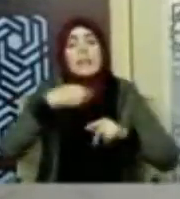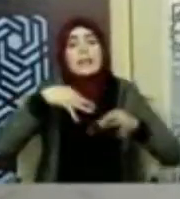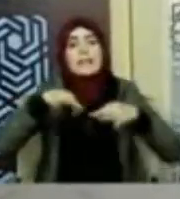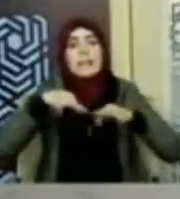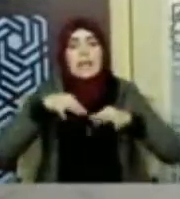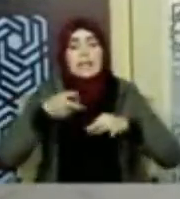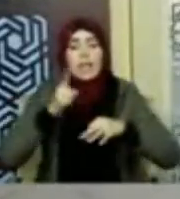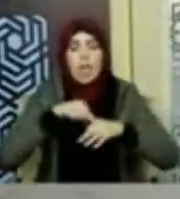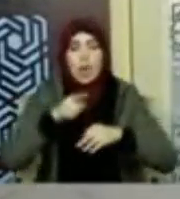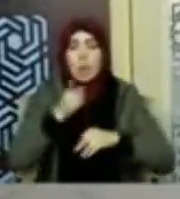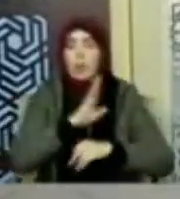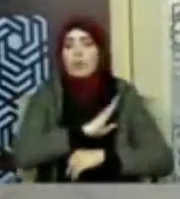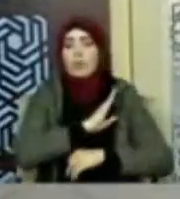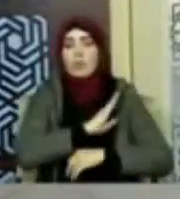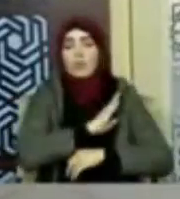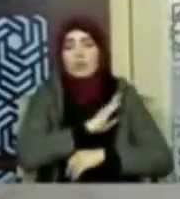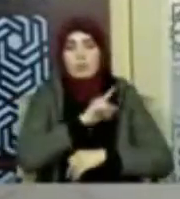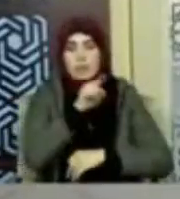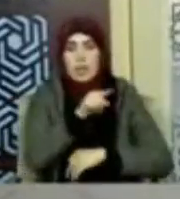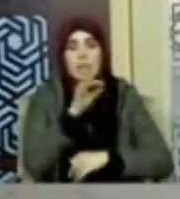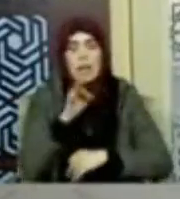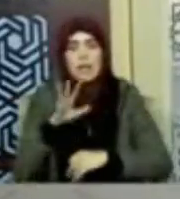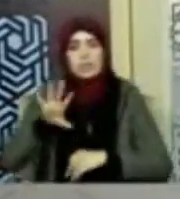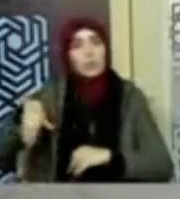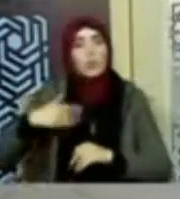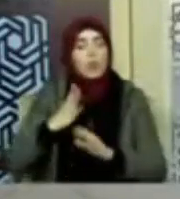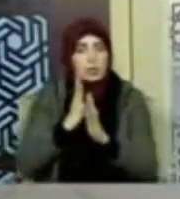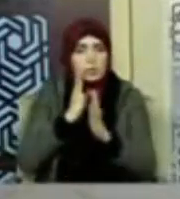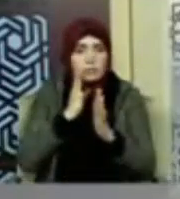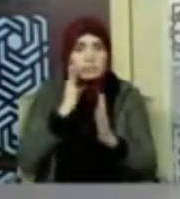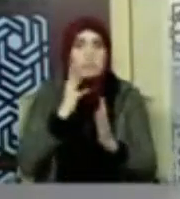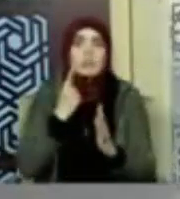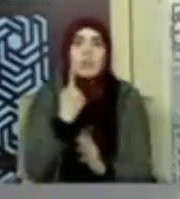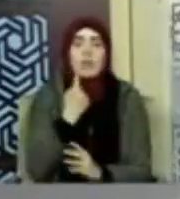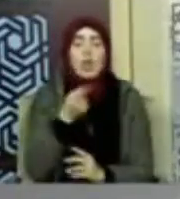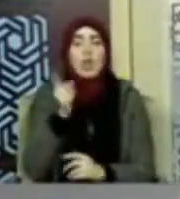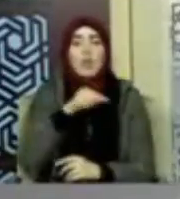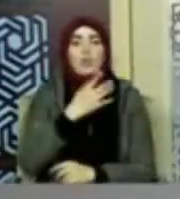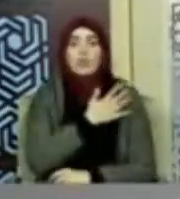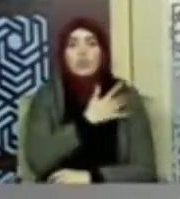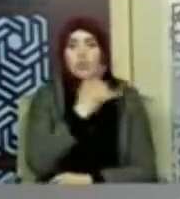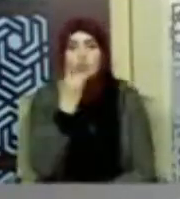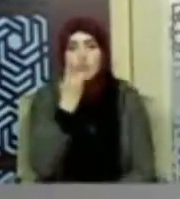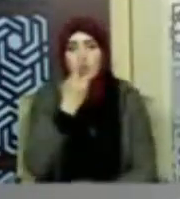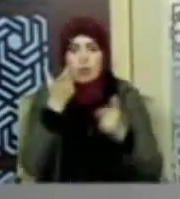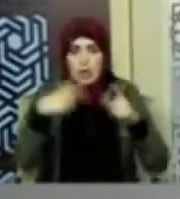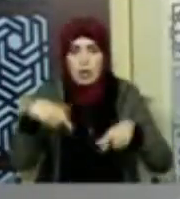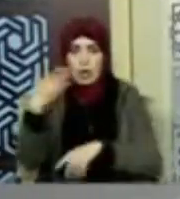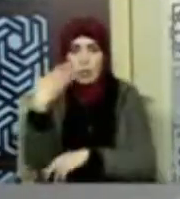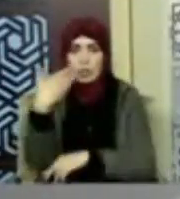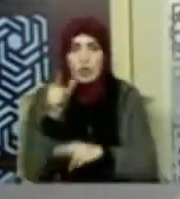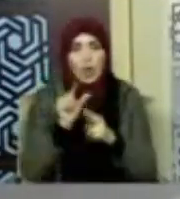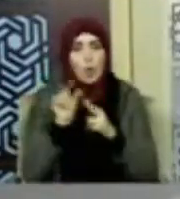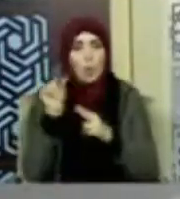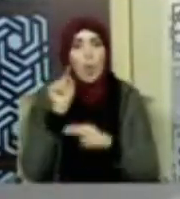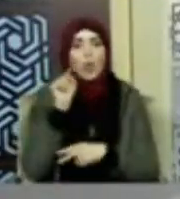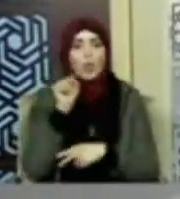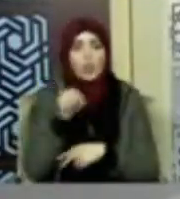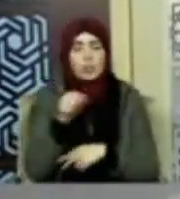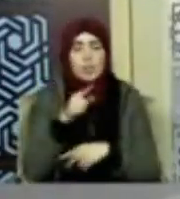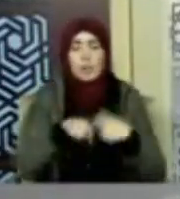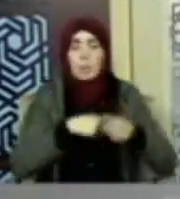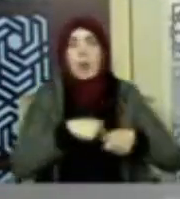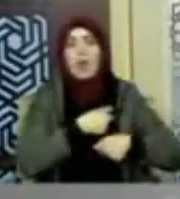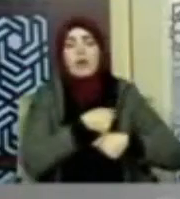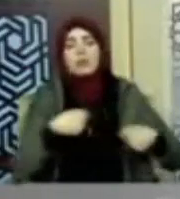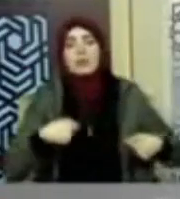قواتنا المسلحة الباسلة، وخلف شرطتنا الوطنية، هو جزء من صميم